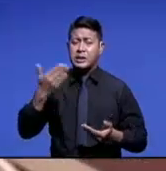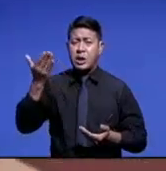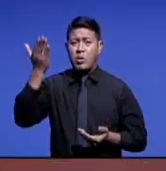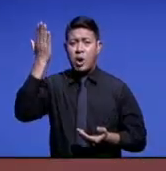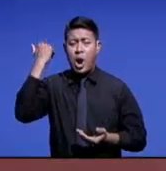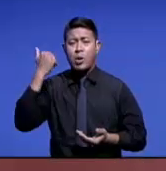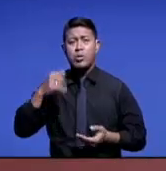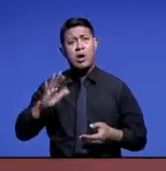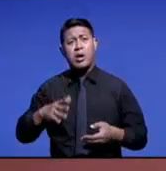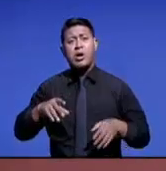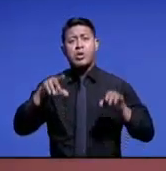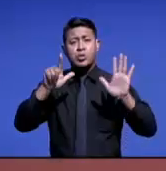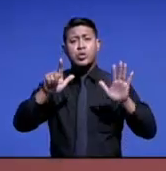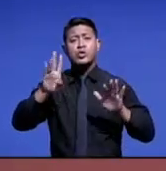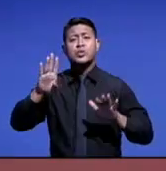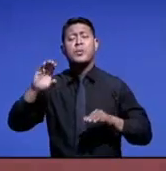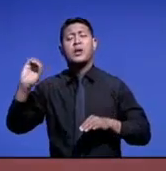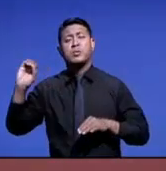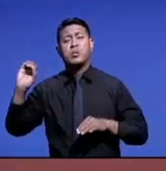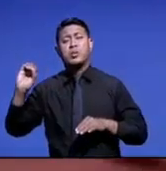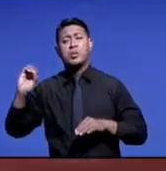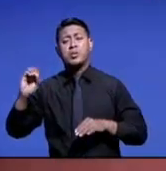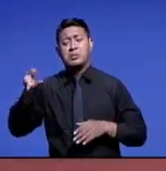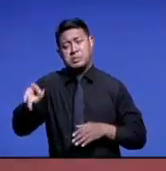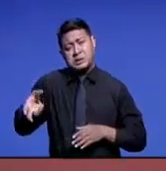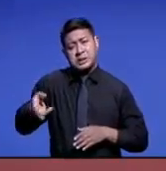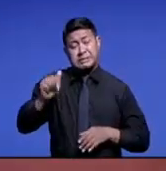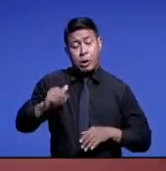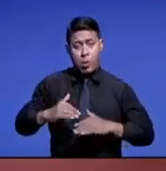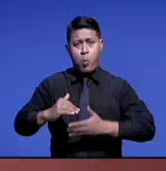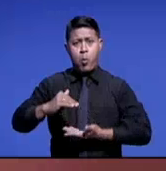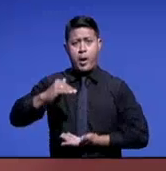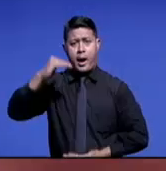hanya 747 WNI yang menggunakan hak pilihnya.